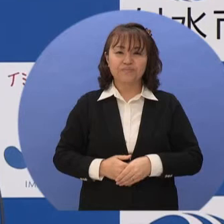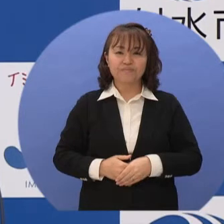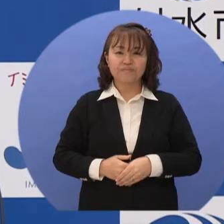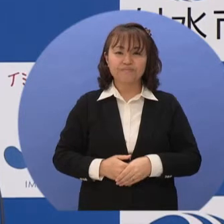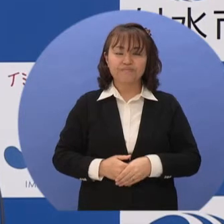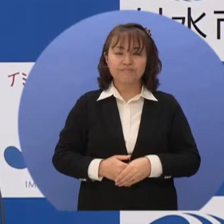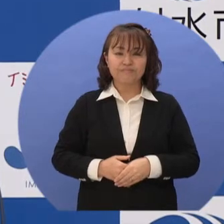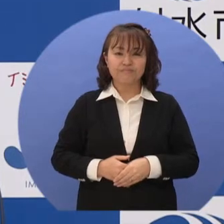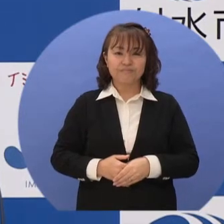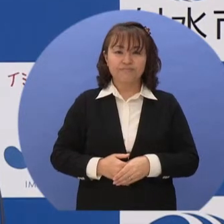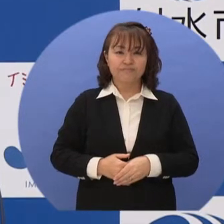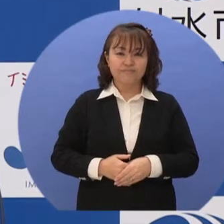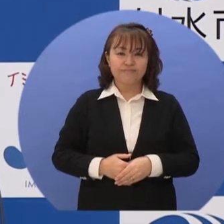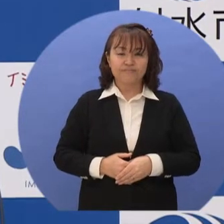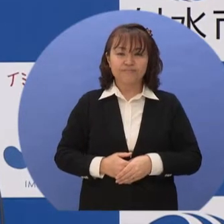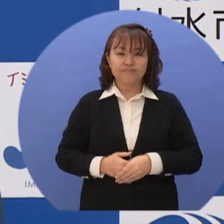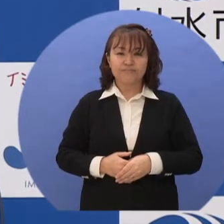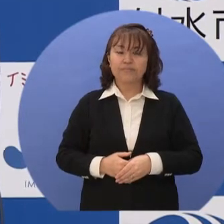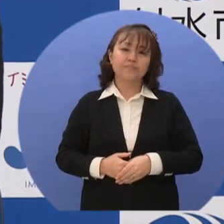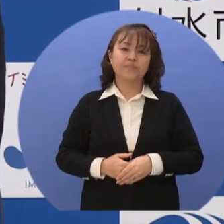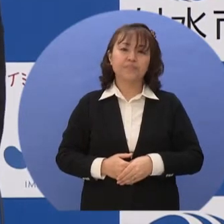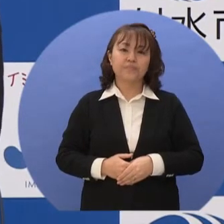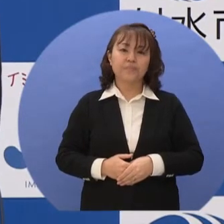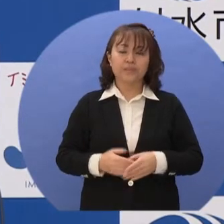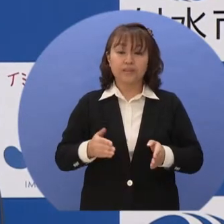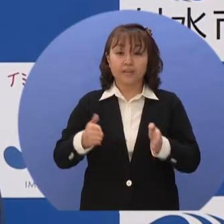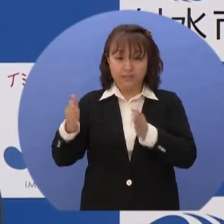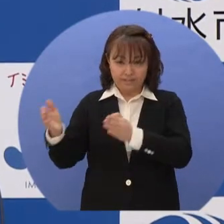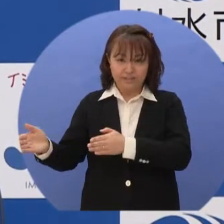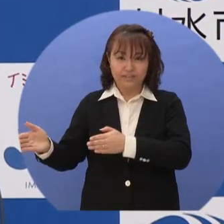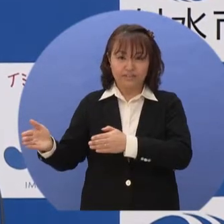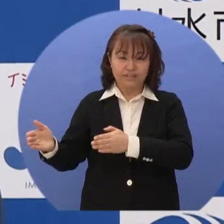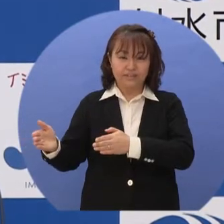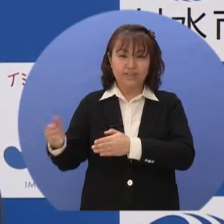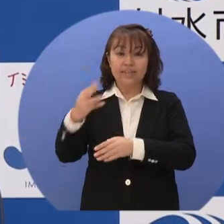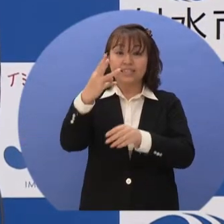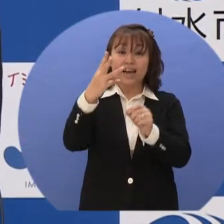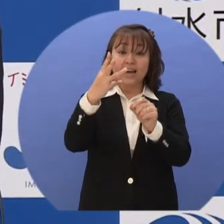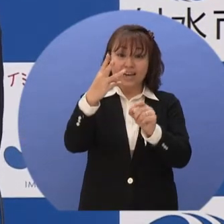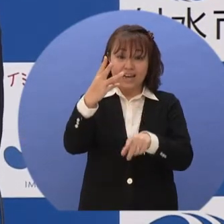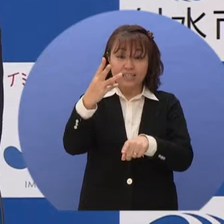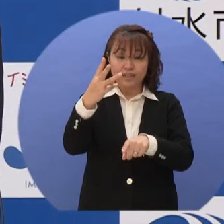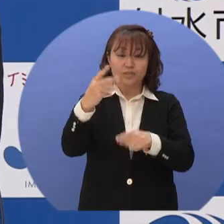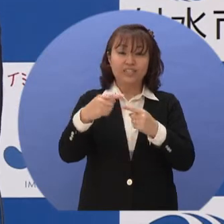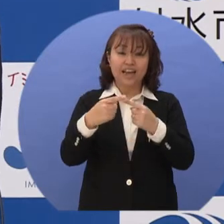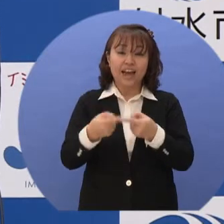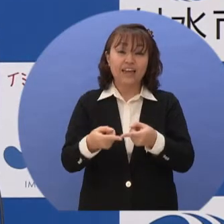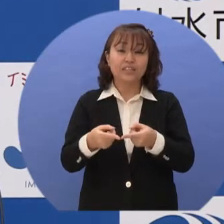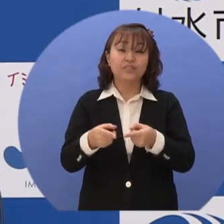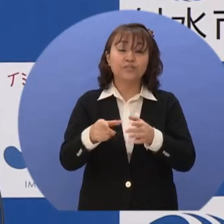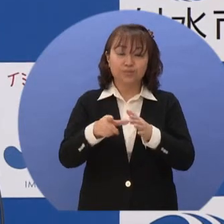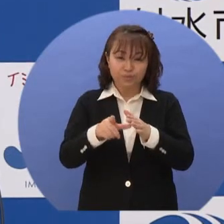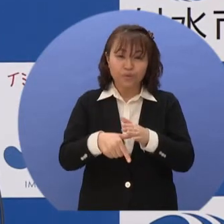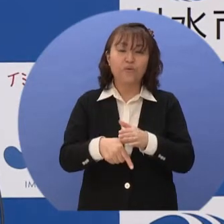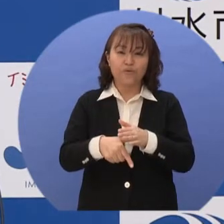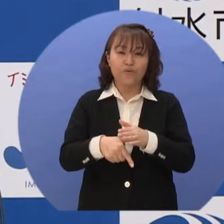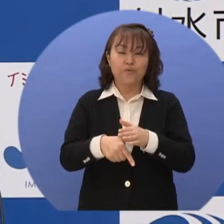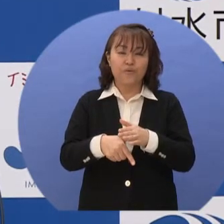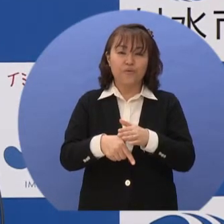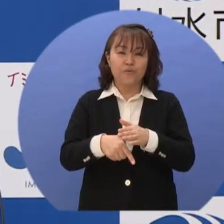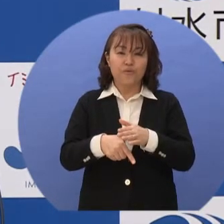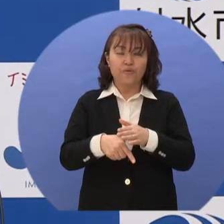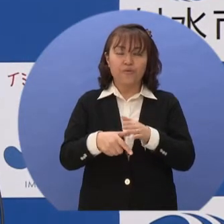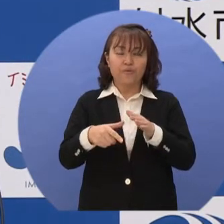ますえそしてま明後日からいよいよ3月とということになりますけれどもま3月といえ